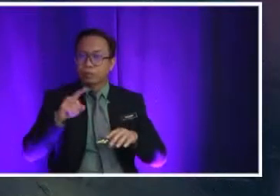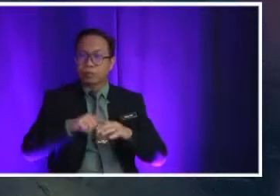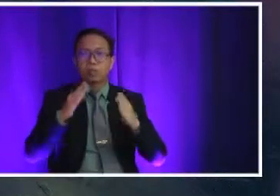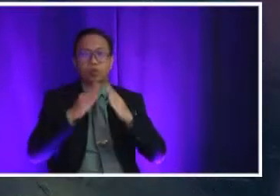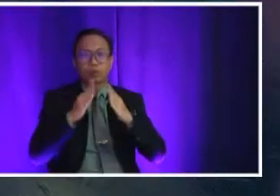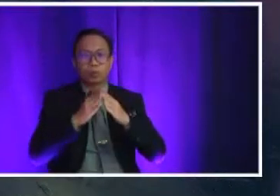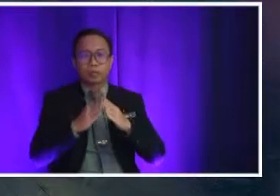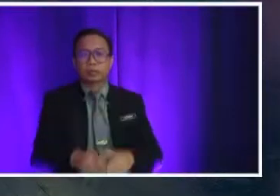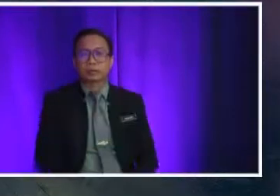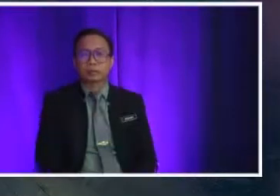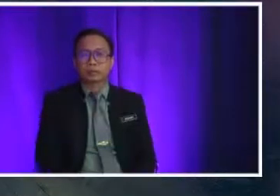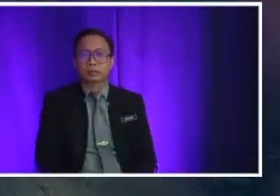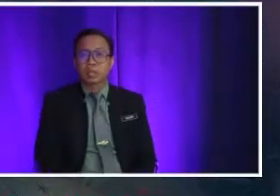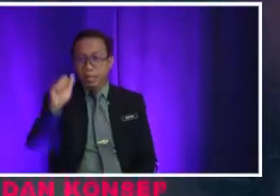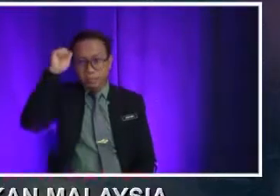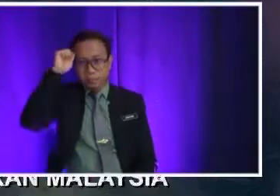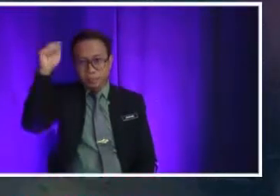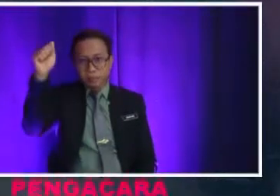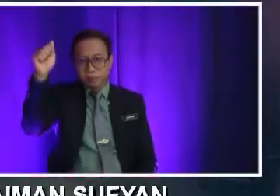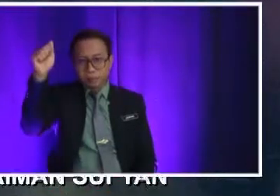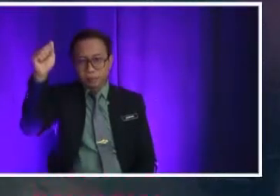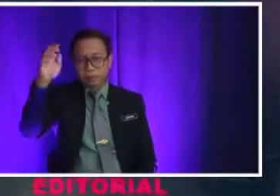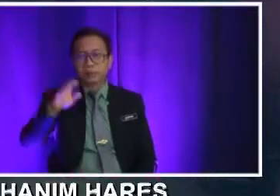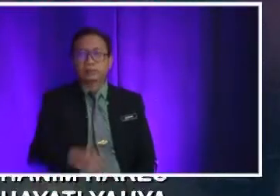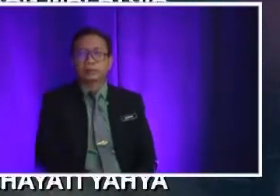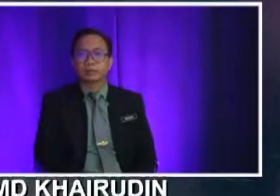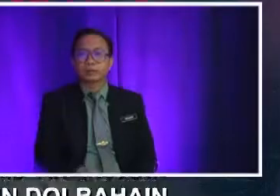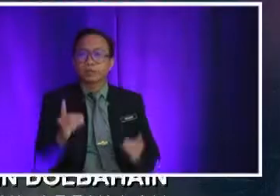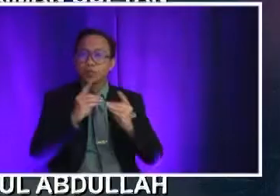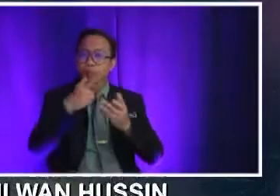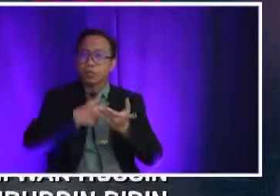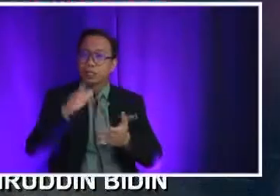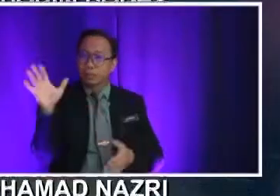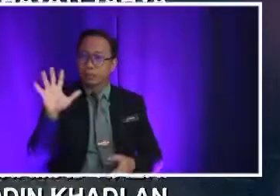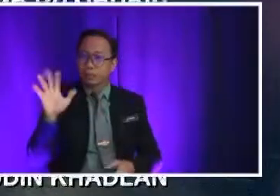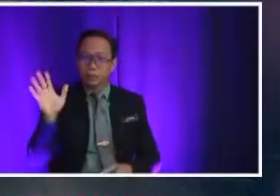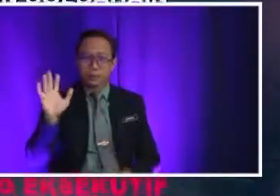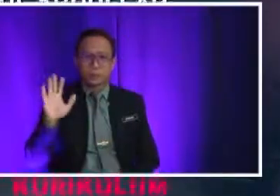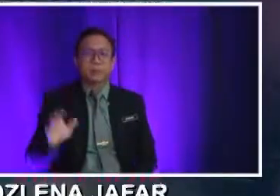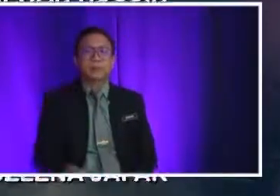di rumah saya masukkan mengundurkan diri Assalamualaikum warahmatullahi wabarakatuh jumpa lagi bye bye